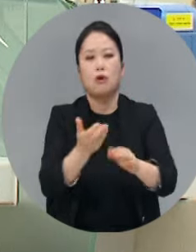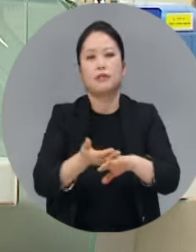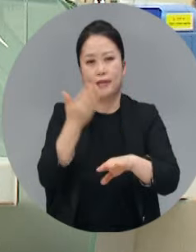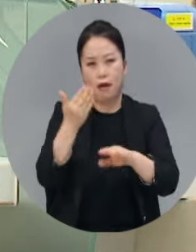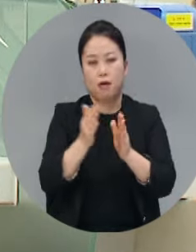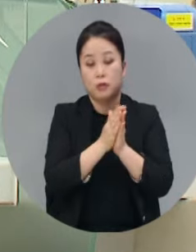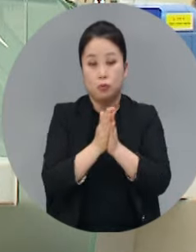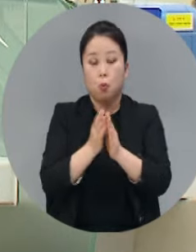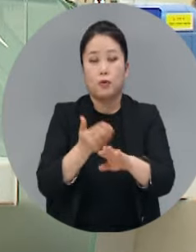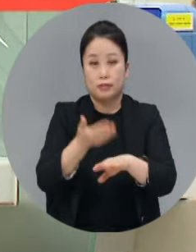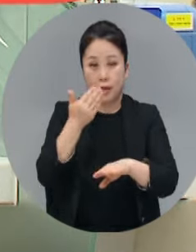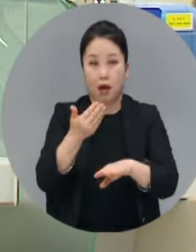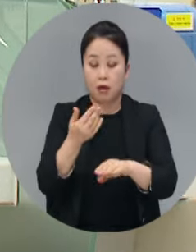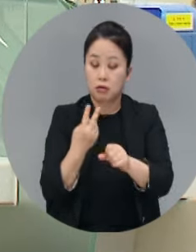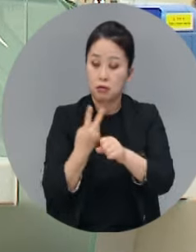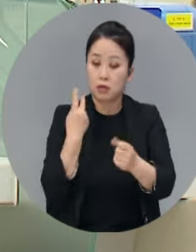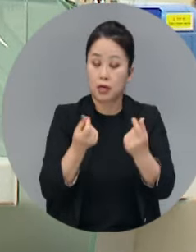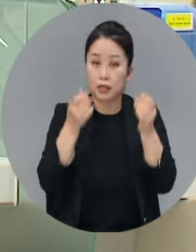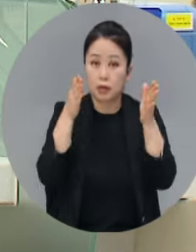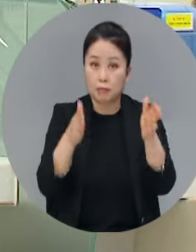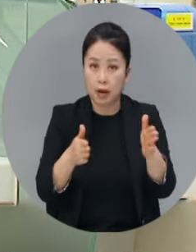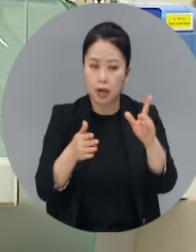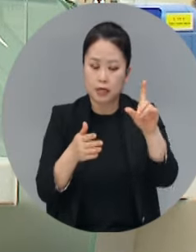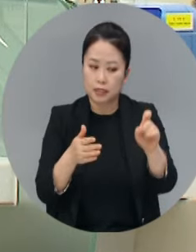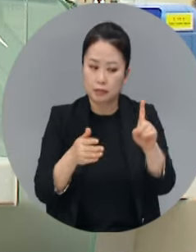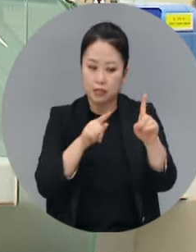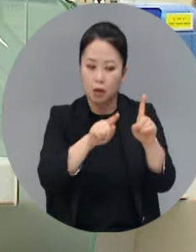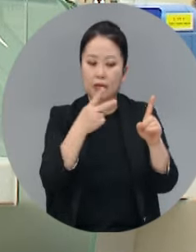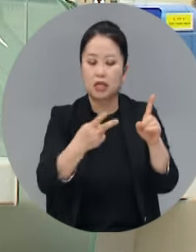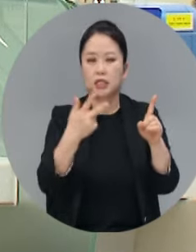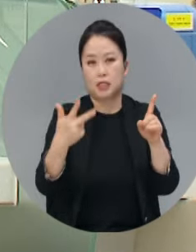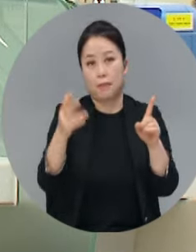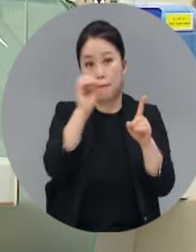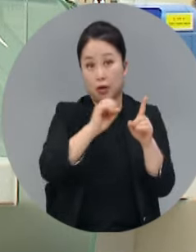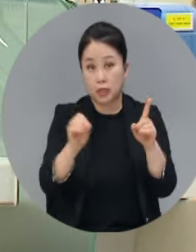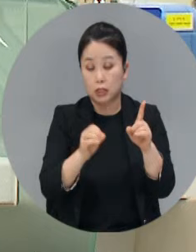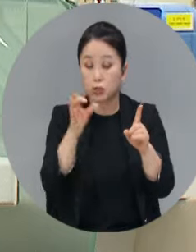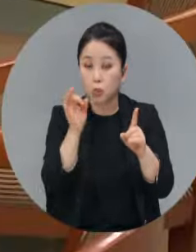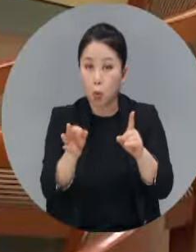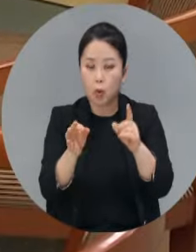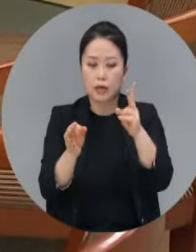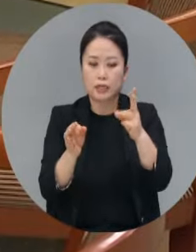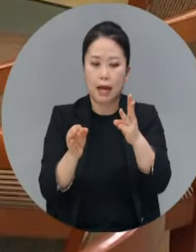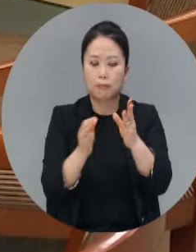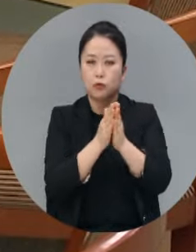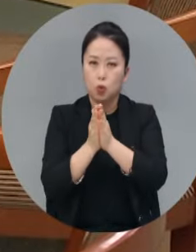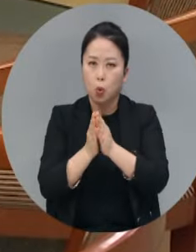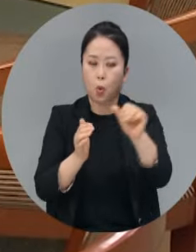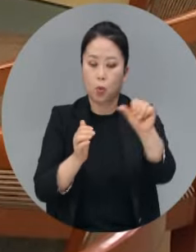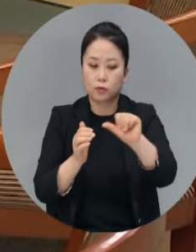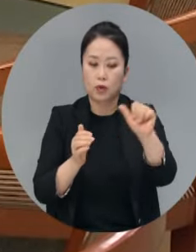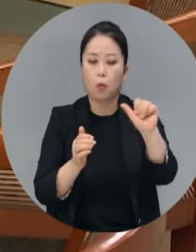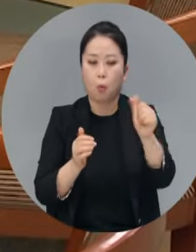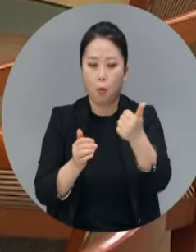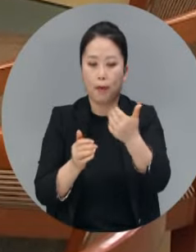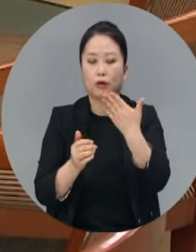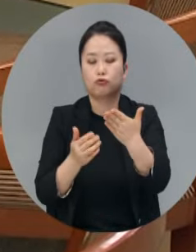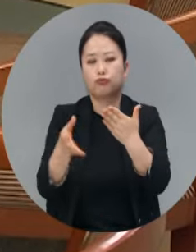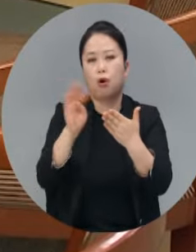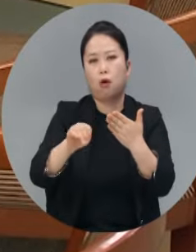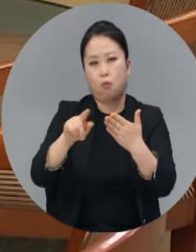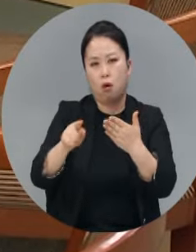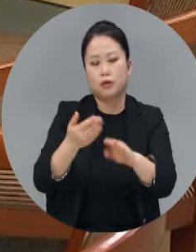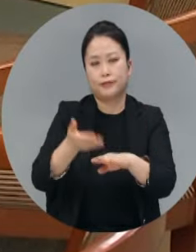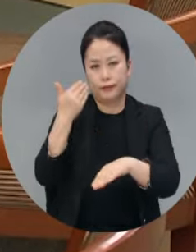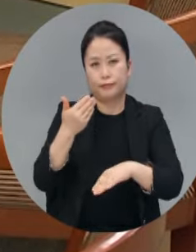2년 정 같은 기간과 비교하면 11.27% 무려 3조 559억 원이 늘었습니다